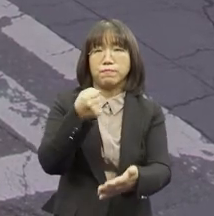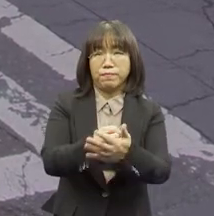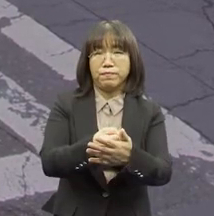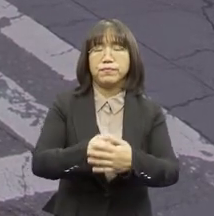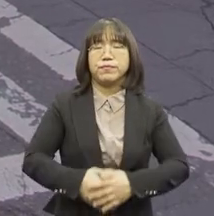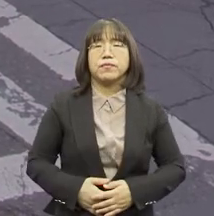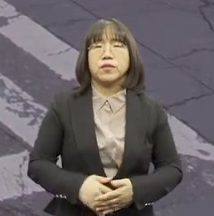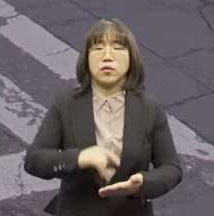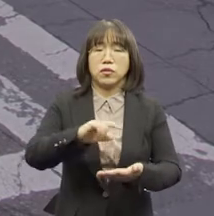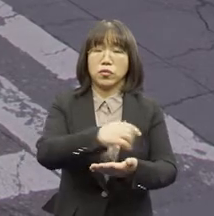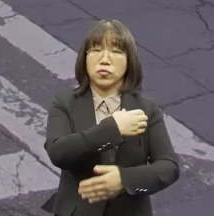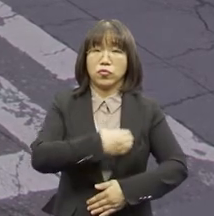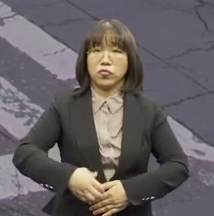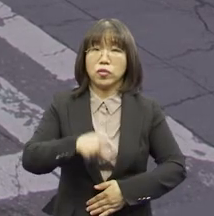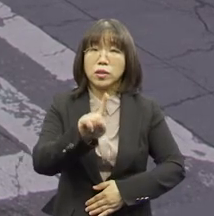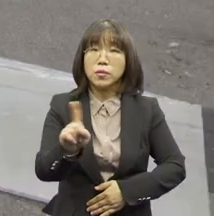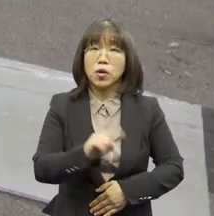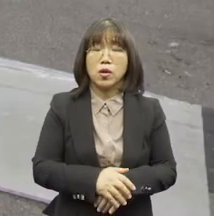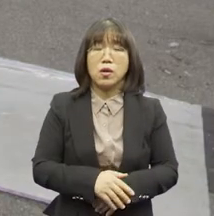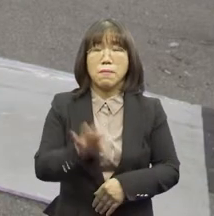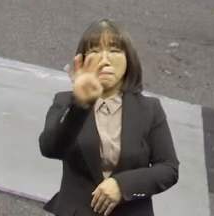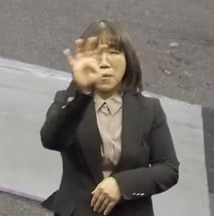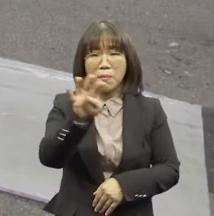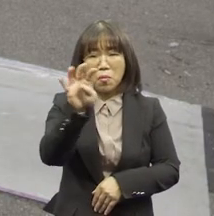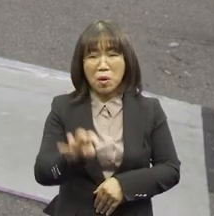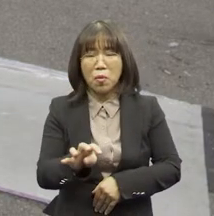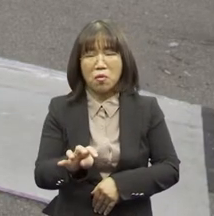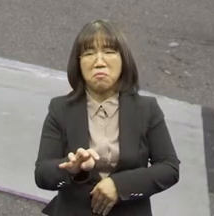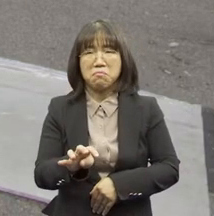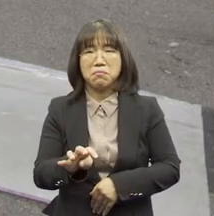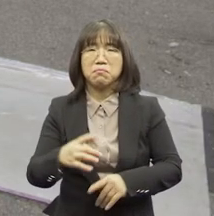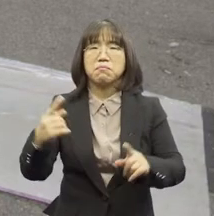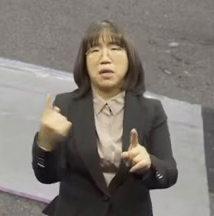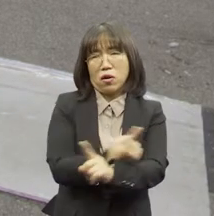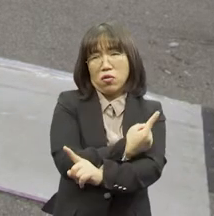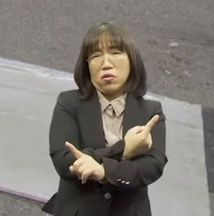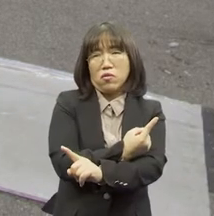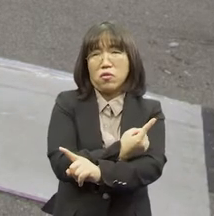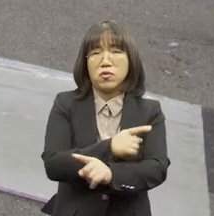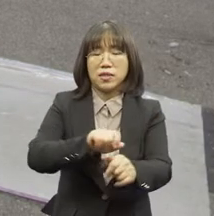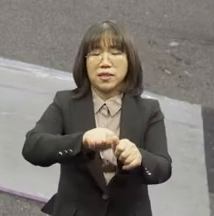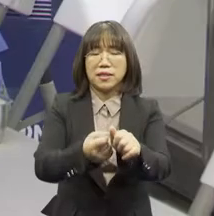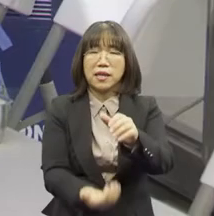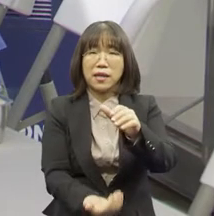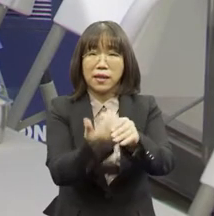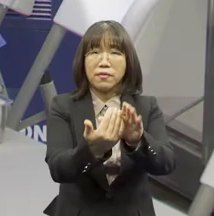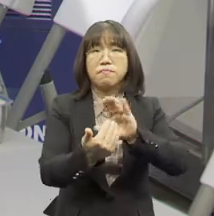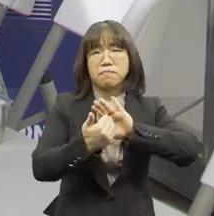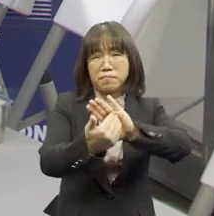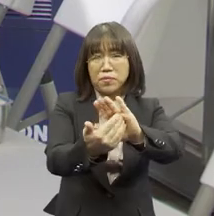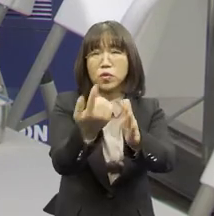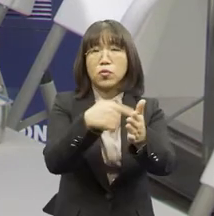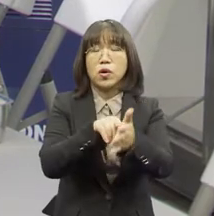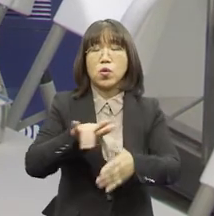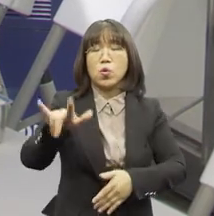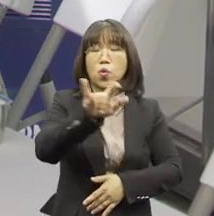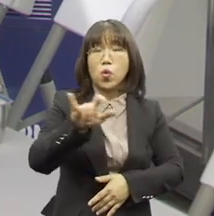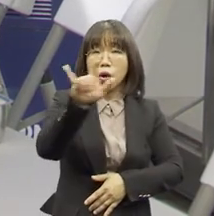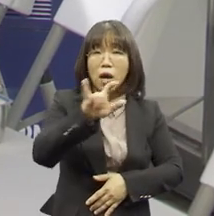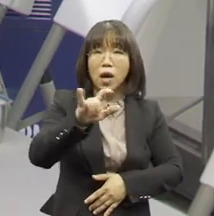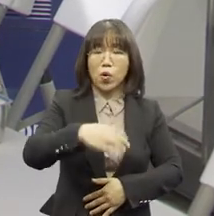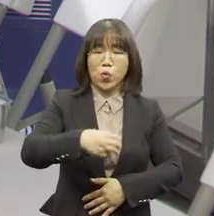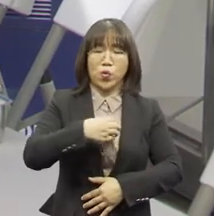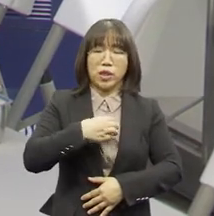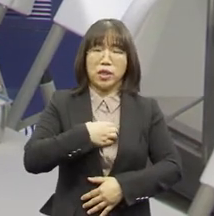됐습니다 특히 군은 반복적인 사업을 과감히 정비해 재해 재난 목적 예비비 등 콜은